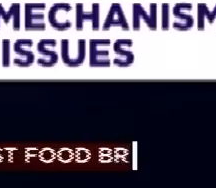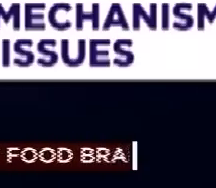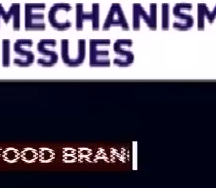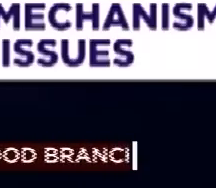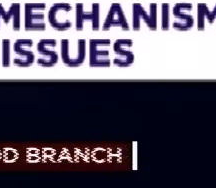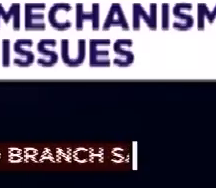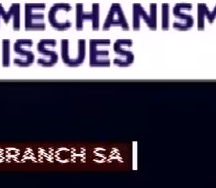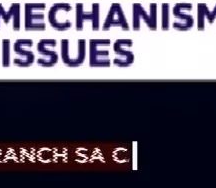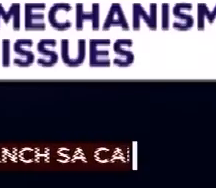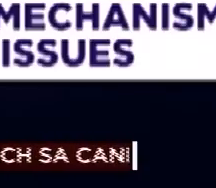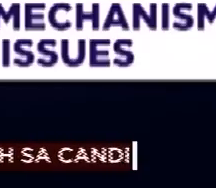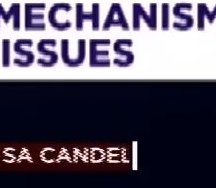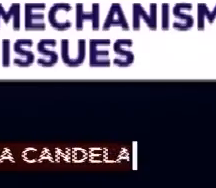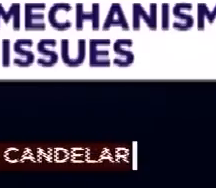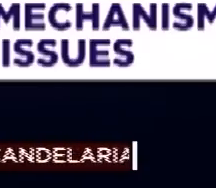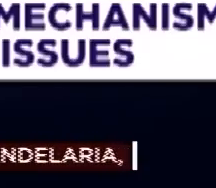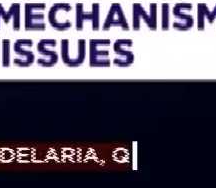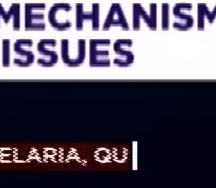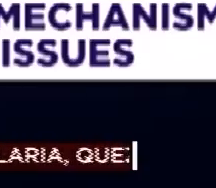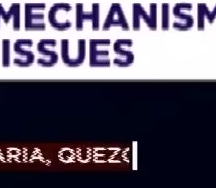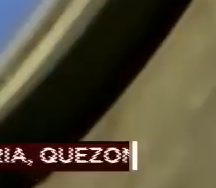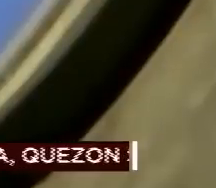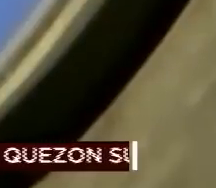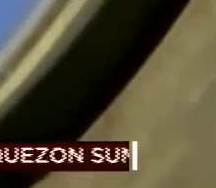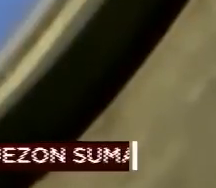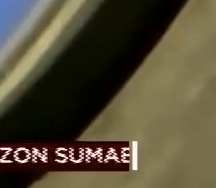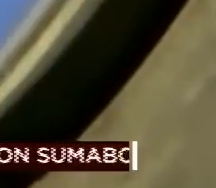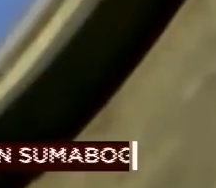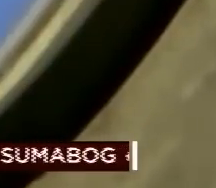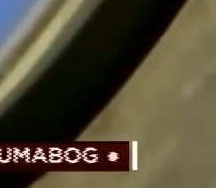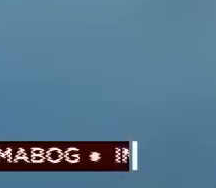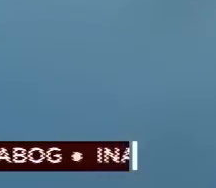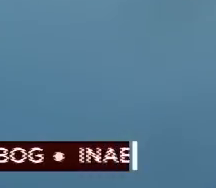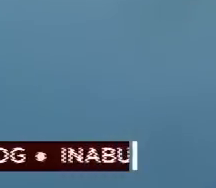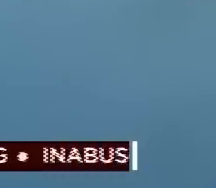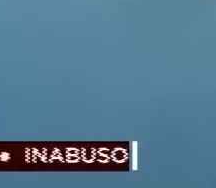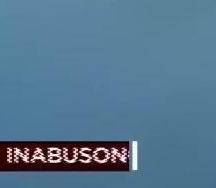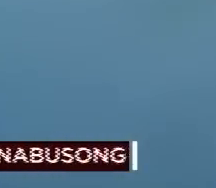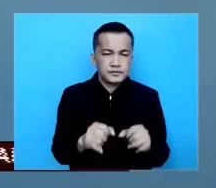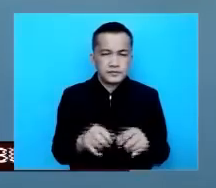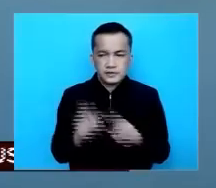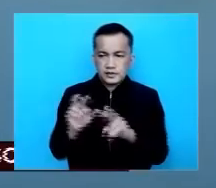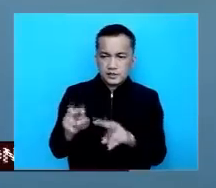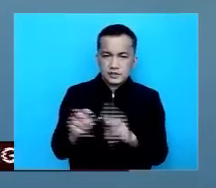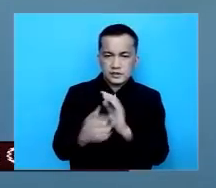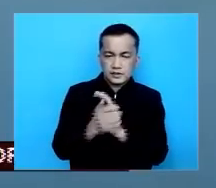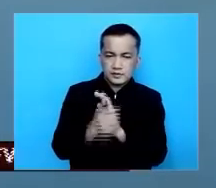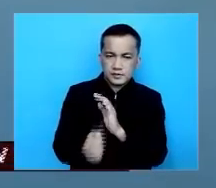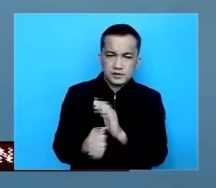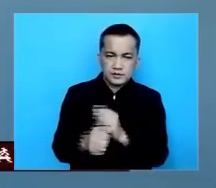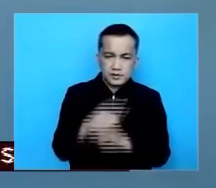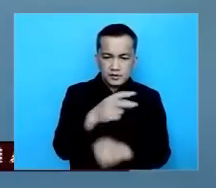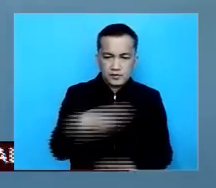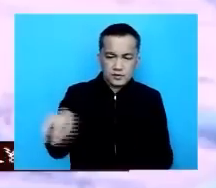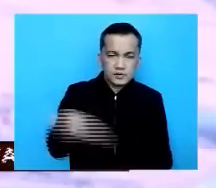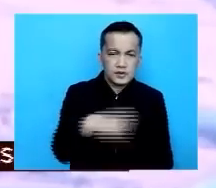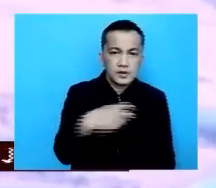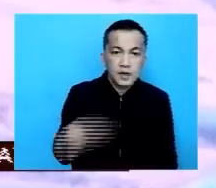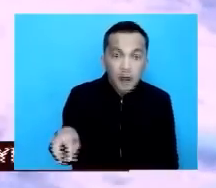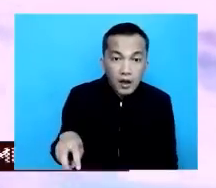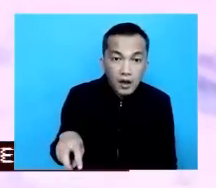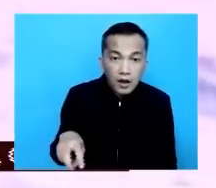Chinese President Xi Jinping kaugnay sa maritime issues. Tingin ng mga eksperto, tila namamangka sa dalawang ilog